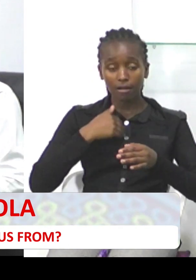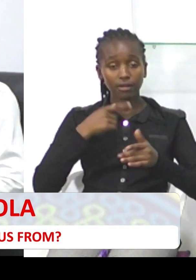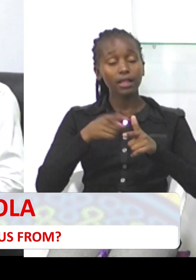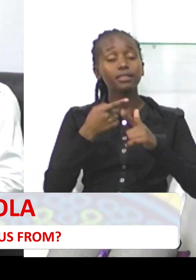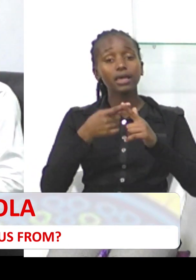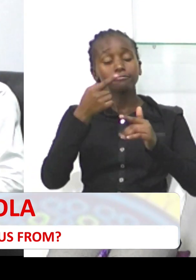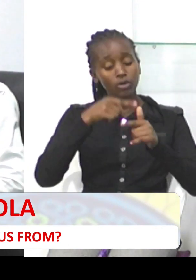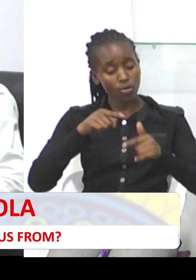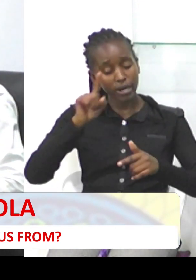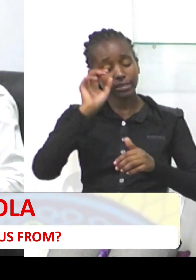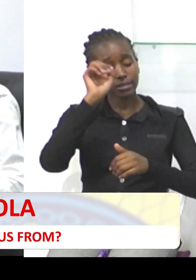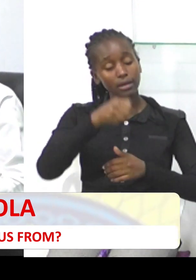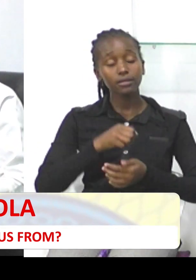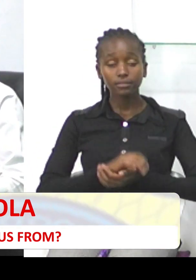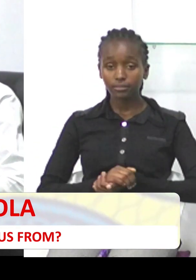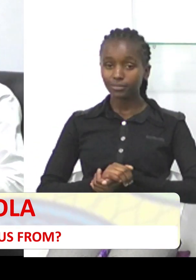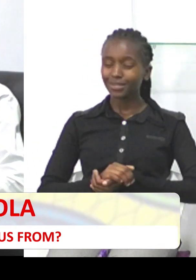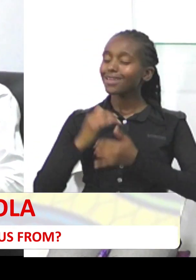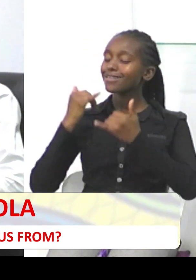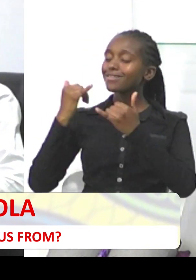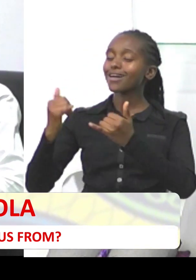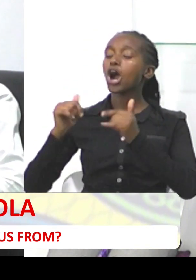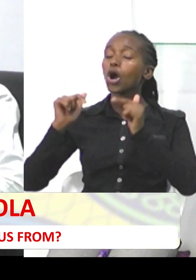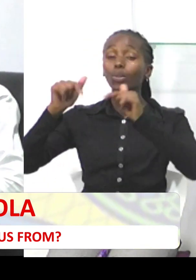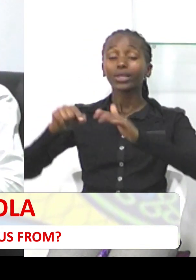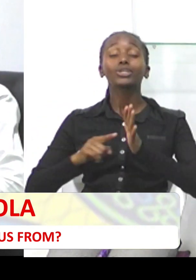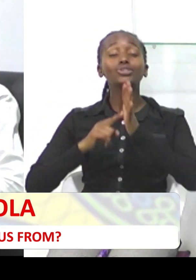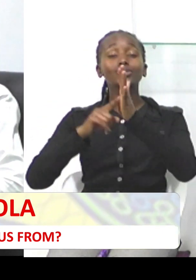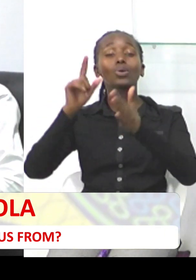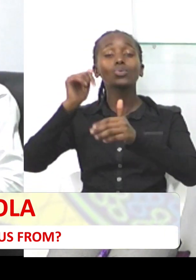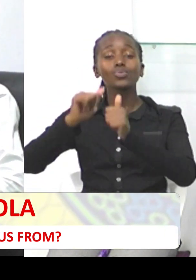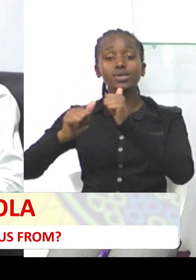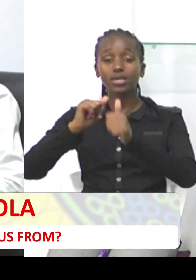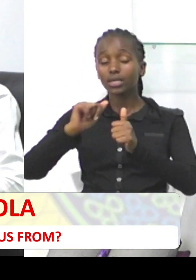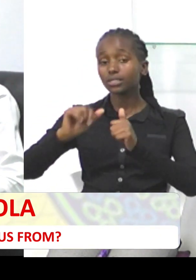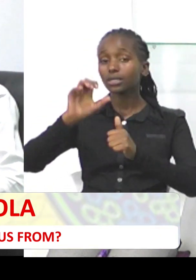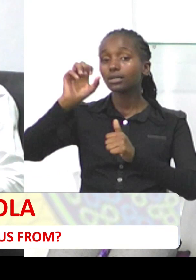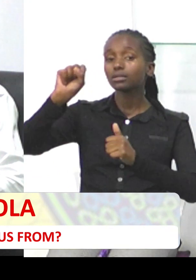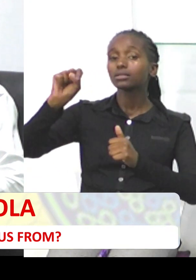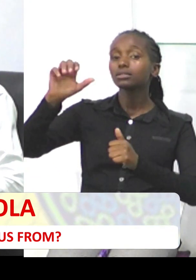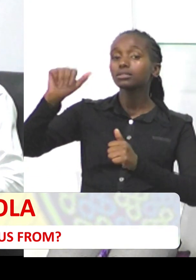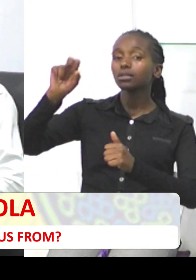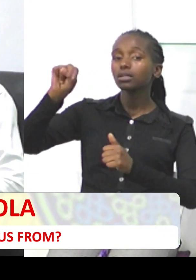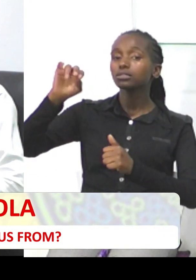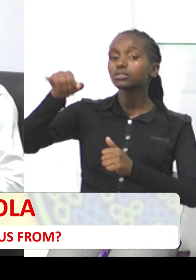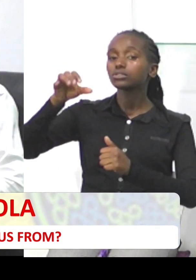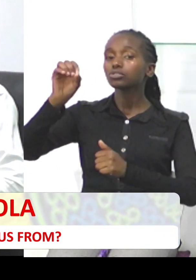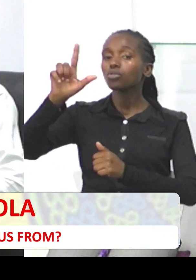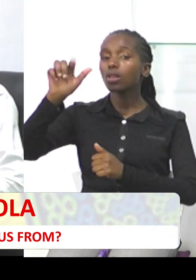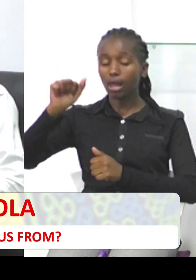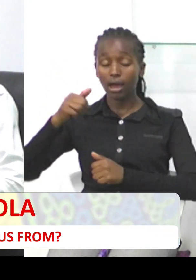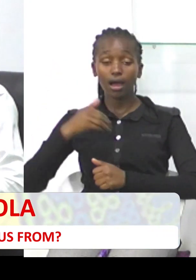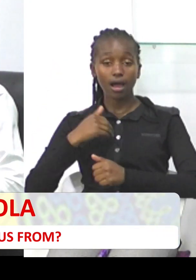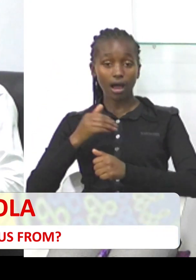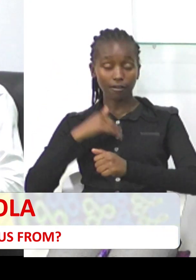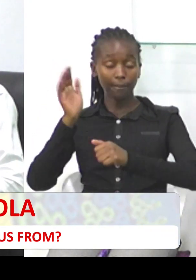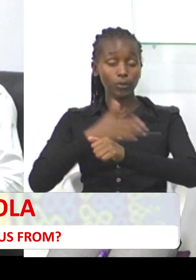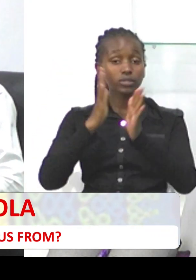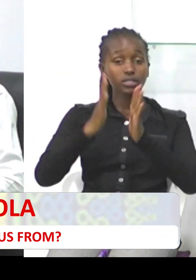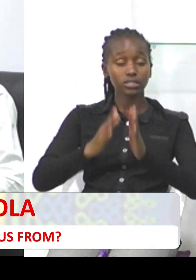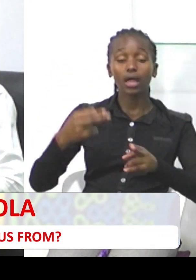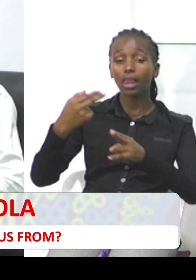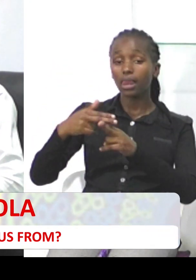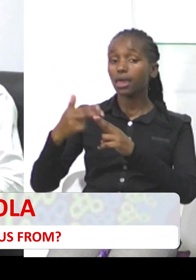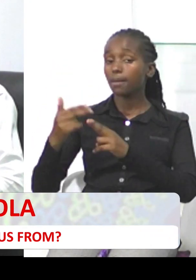Mpenzi mtazamaji, hii ni Sanjola Gospel Show na mtumishi wa Mungu. Weekly Favor. Favor anasema ya